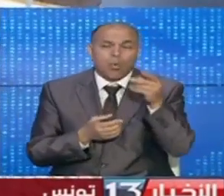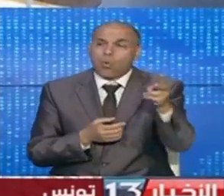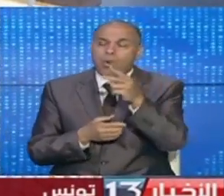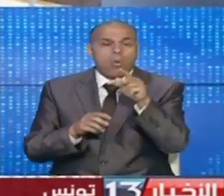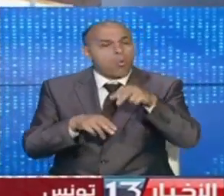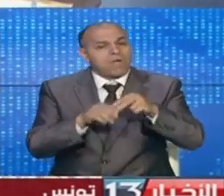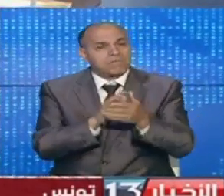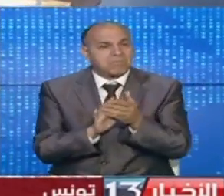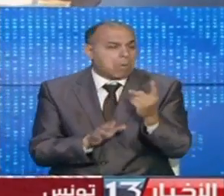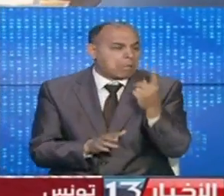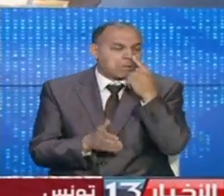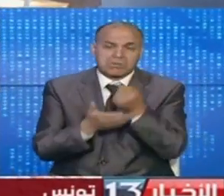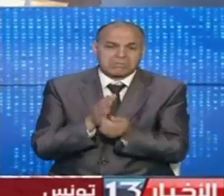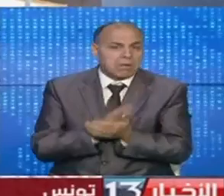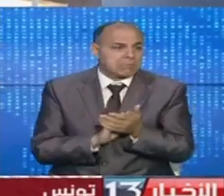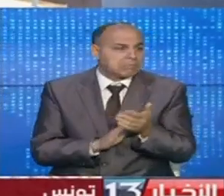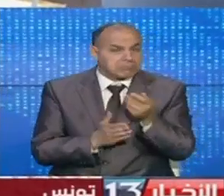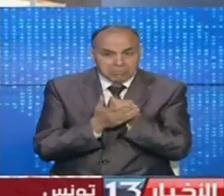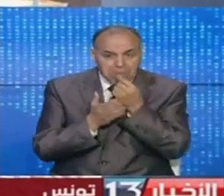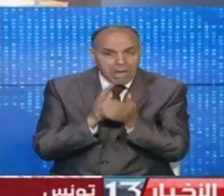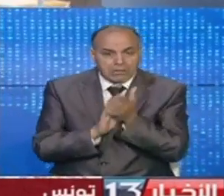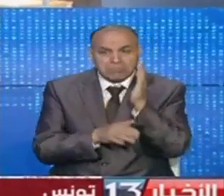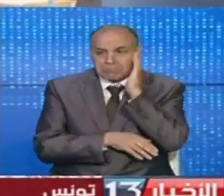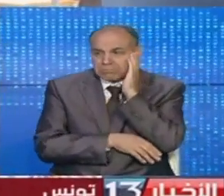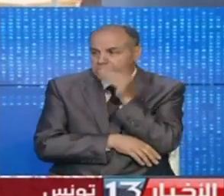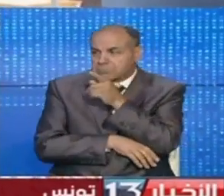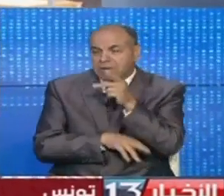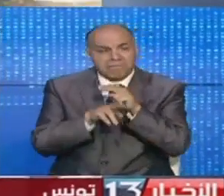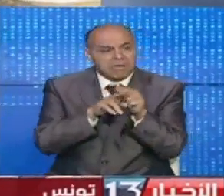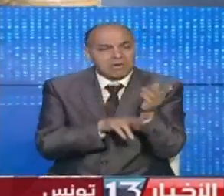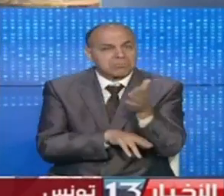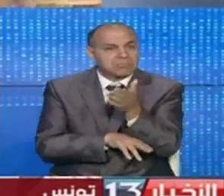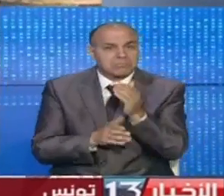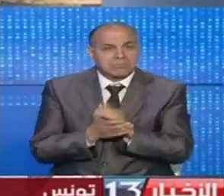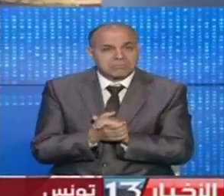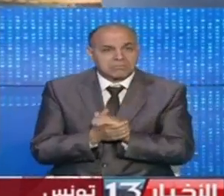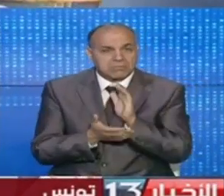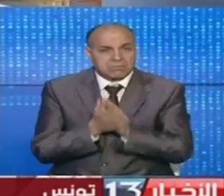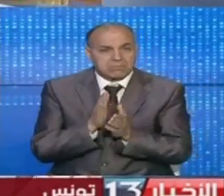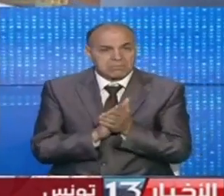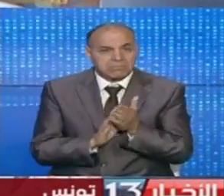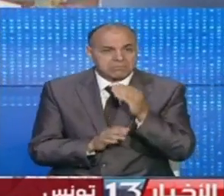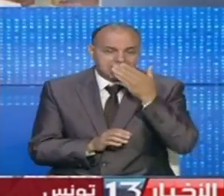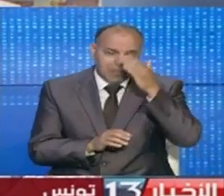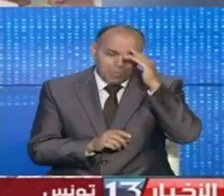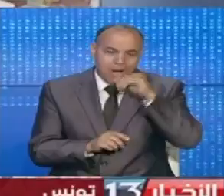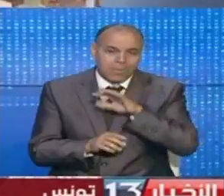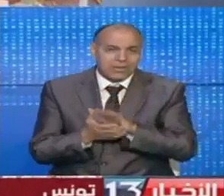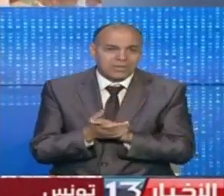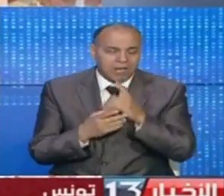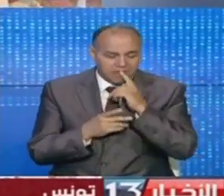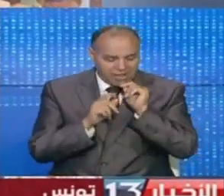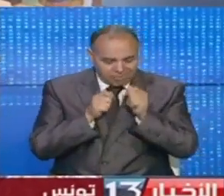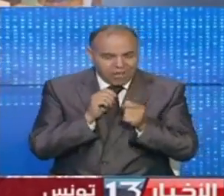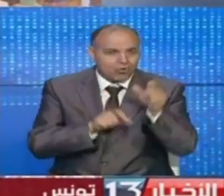كان تلقى شي زوز ولا واحد على نصب، الباقي كله فارغ هيك تشوفه. ما ثم شيء سيتو عن النبي، العباد فلسة ما